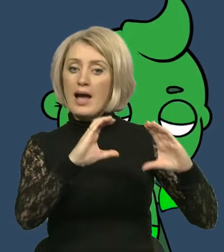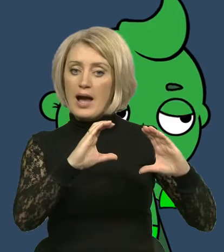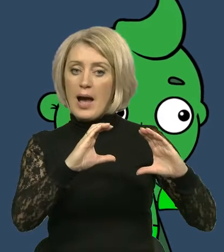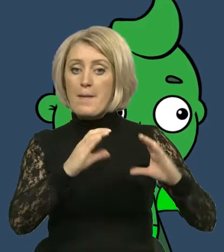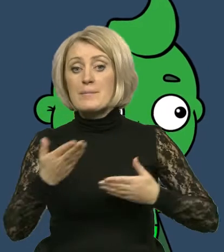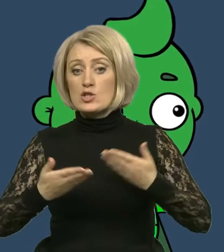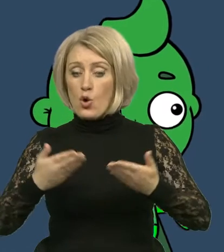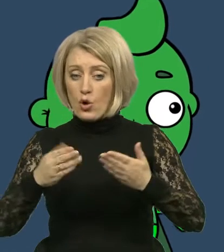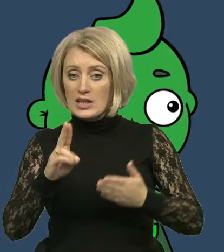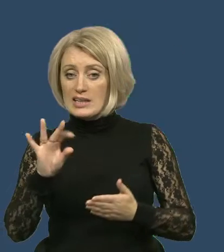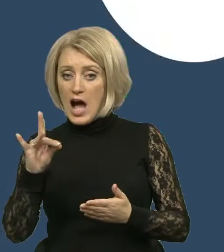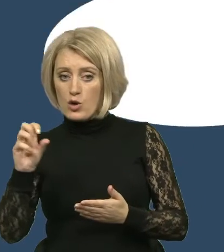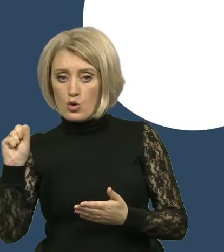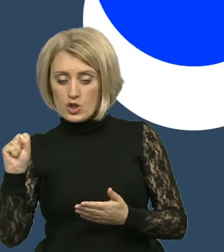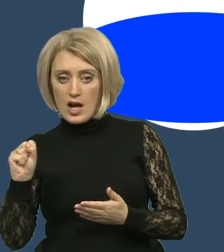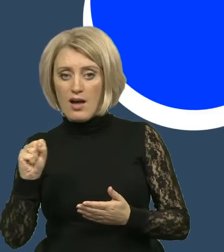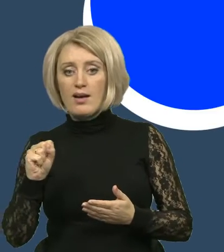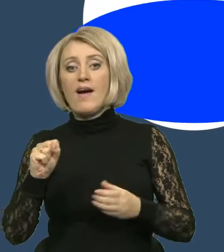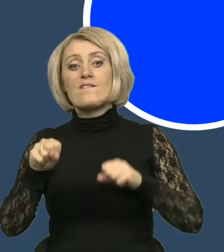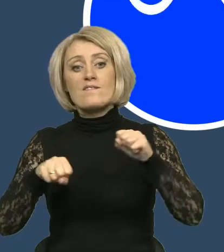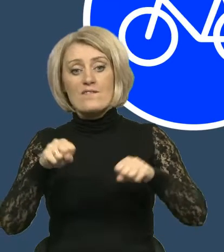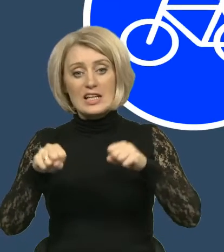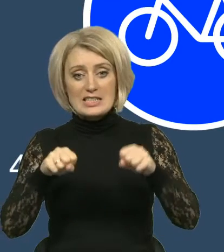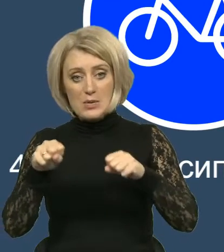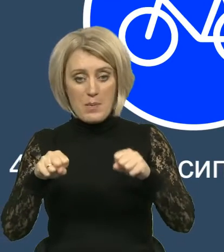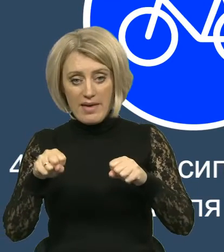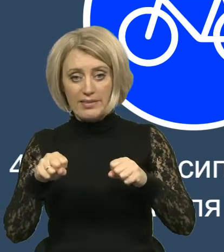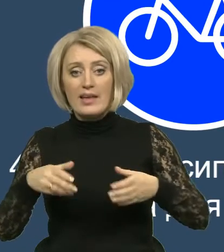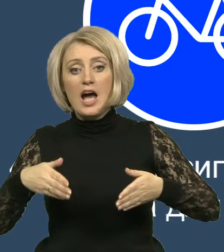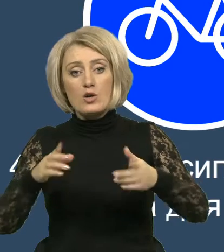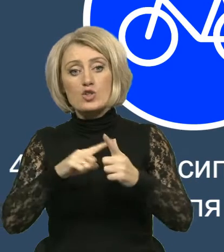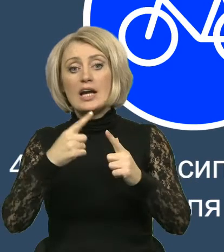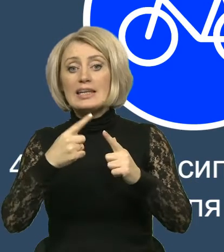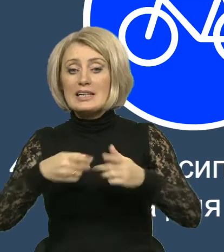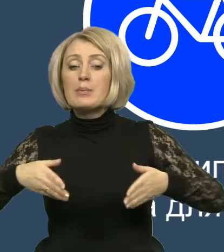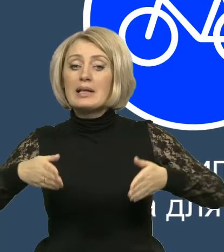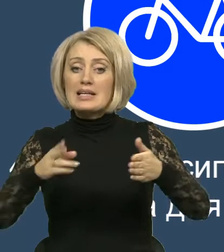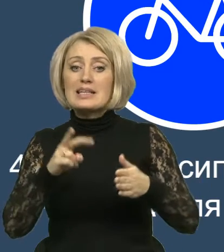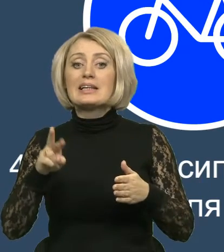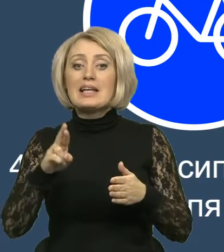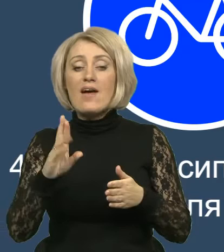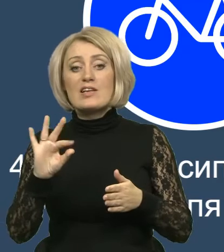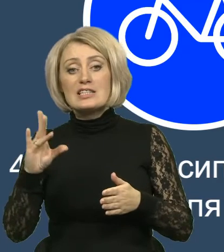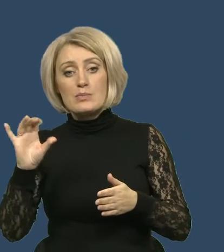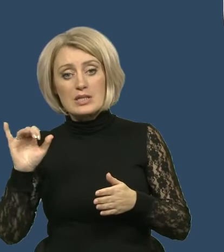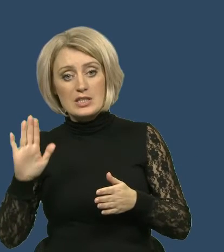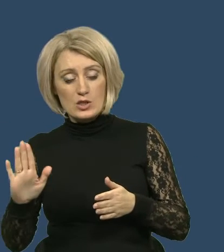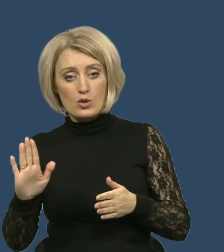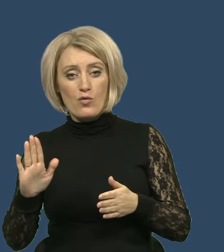Пешеходная дорожка, велосипедная дорожка или полоса для